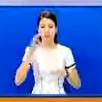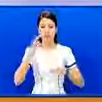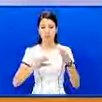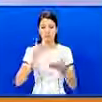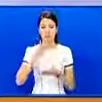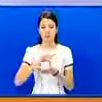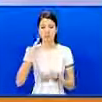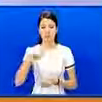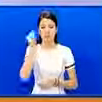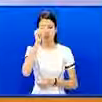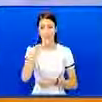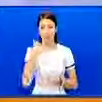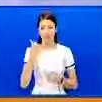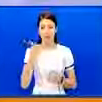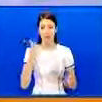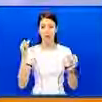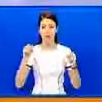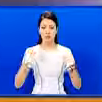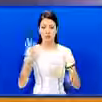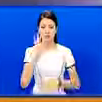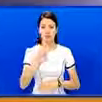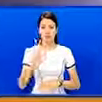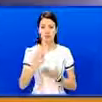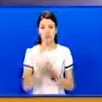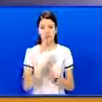жылдығына арналған жиында жеткен жетістіктер жайы сөз болды.